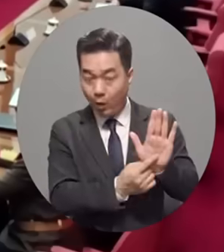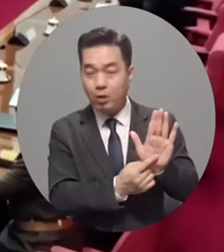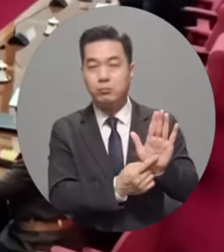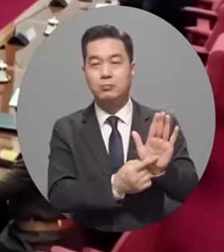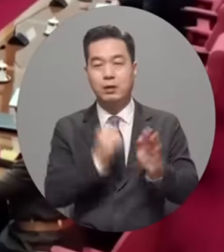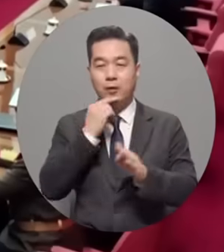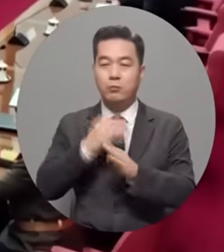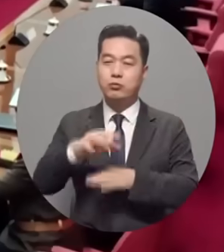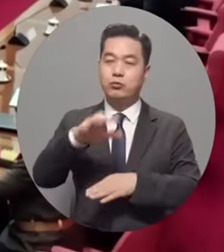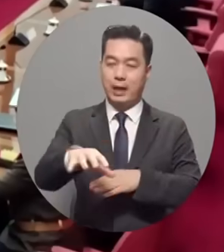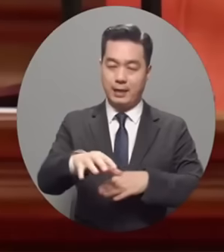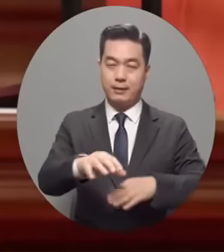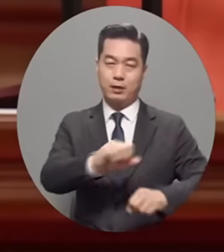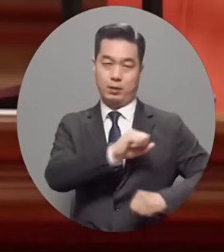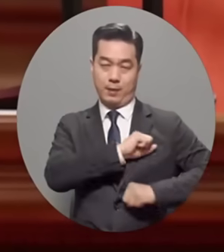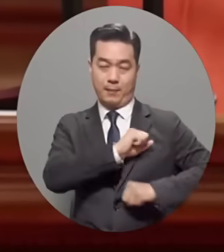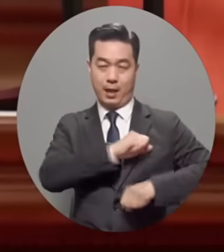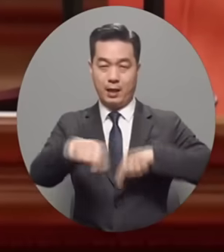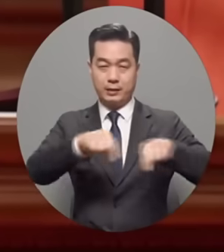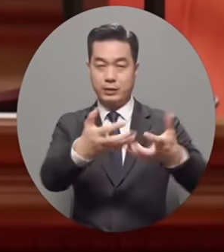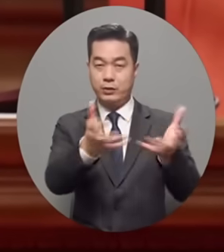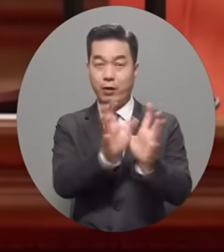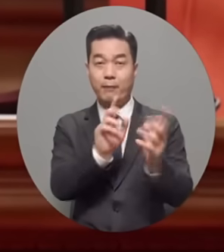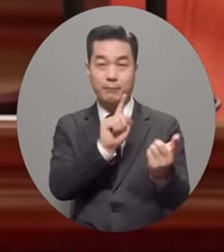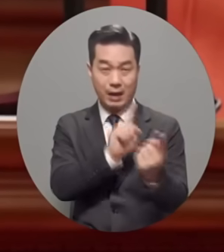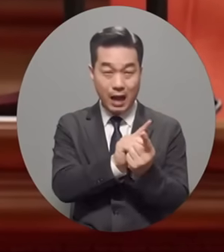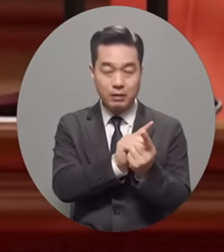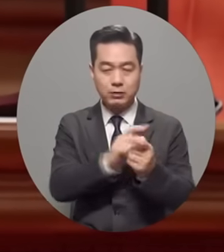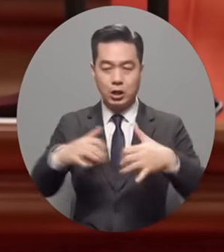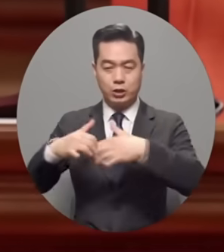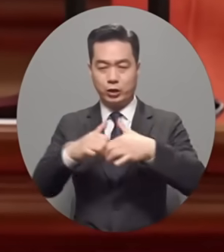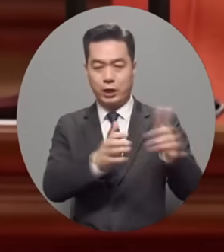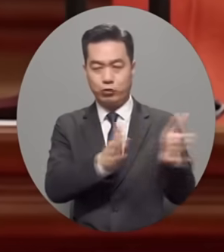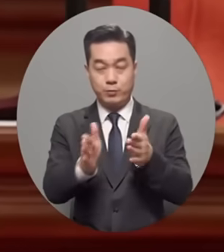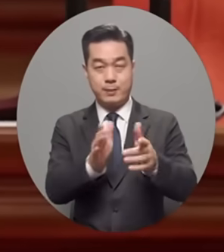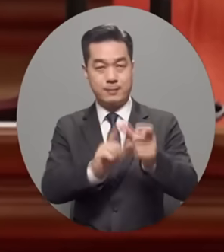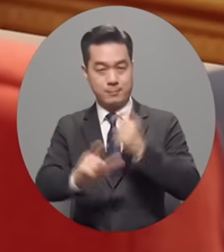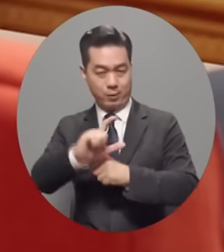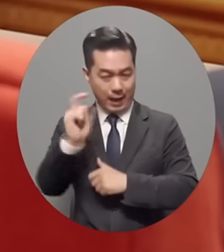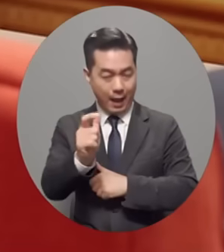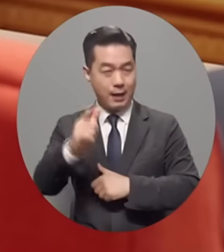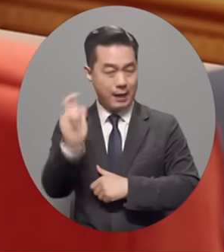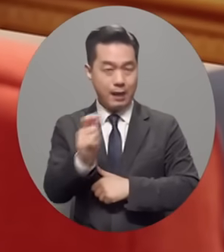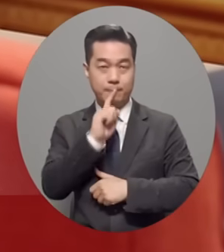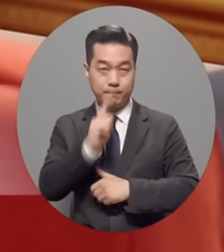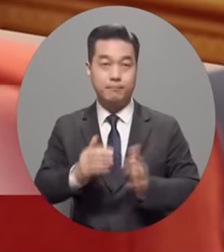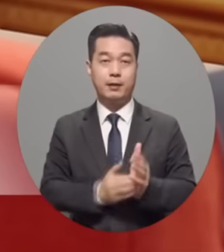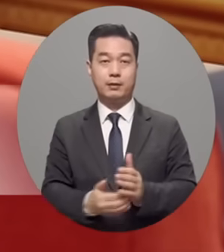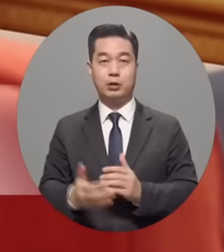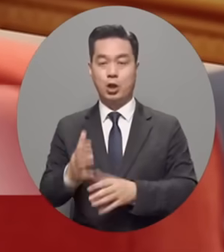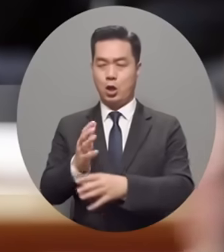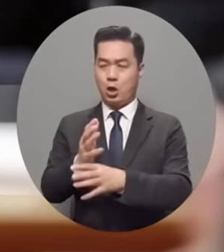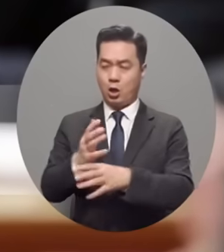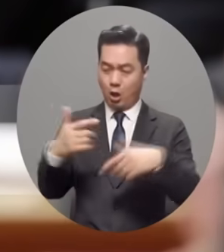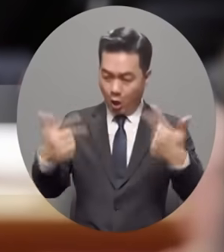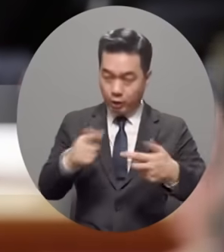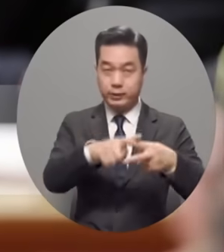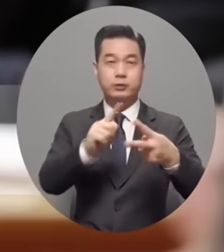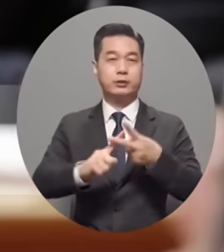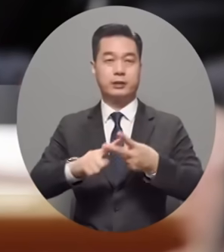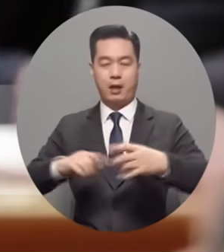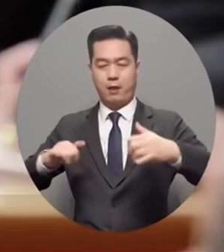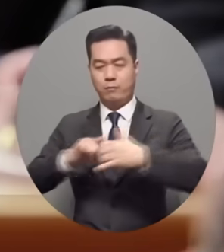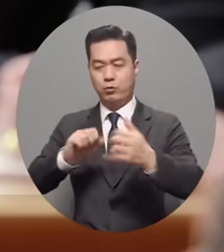북한 인민군 주요 지휘관들을 만나선 전쟁 준비 강화를 독려했습니다. 또 언제든지 무력 충돌이 생길